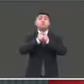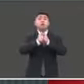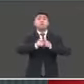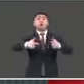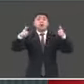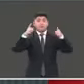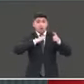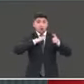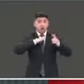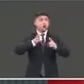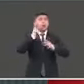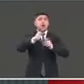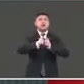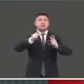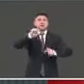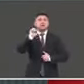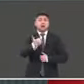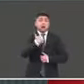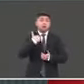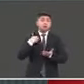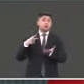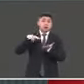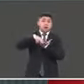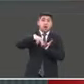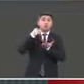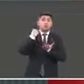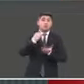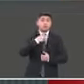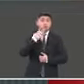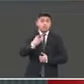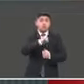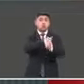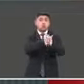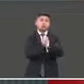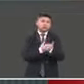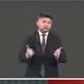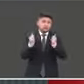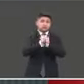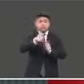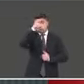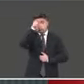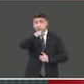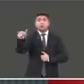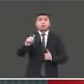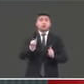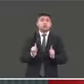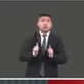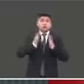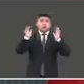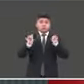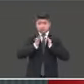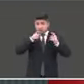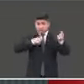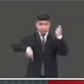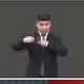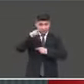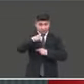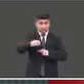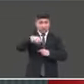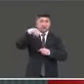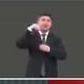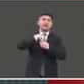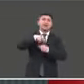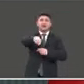gelişen kalkınan güçlenen Türkiye'den Rahatsız olanlar içeride kişi